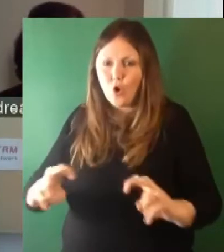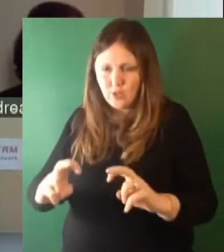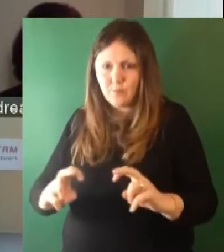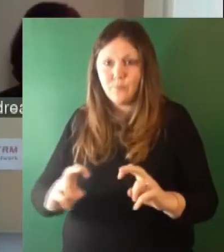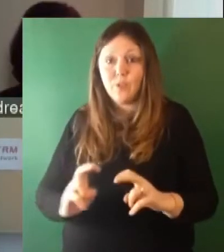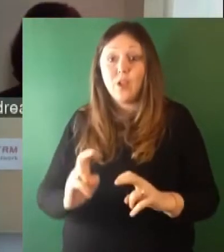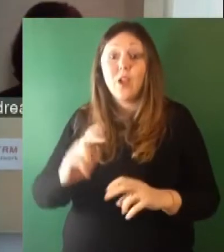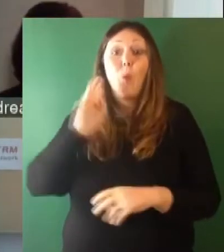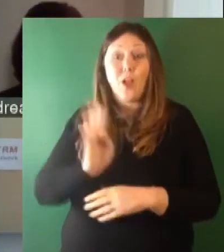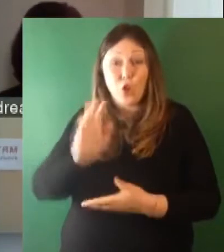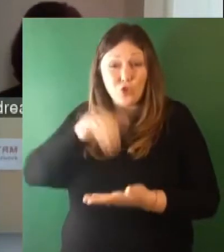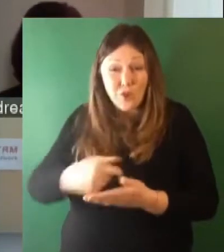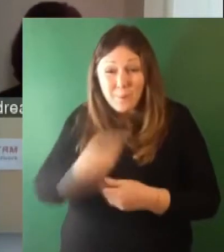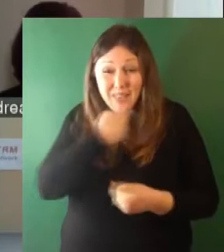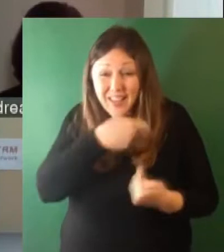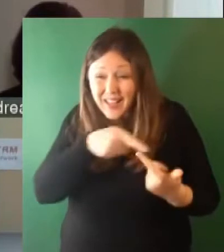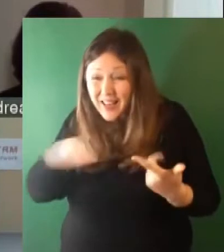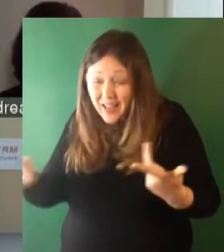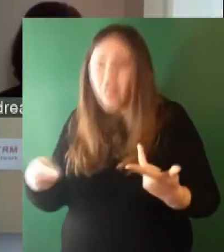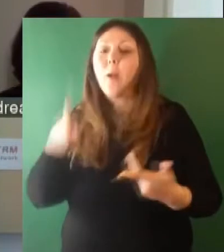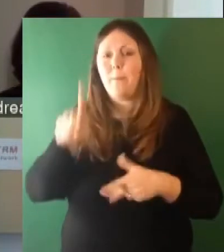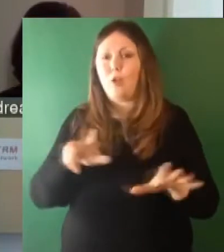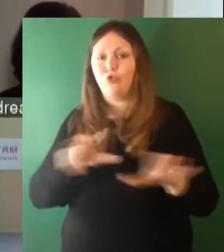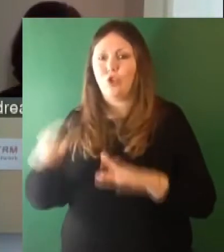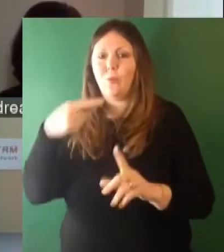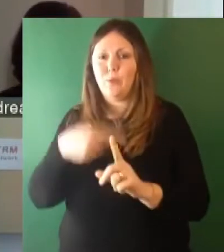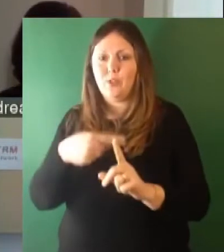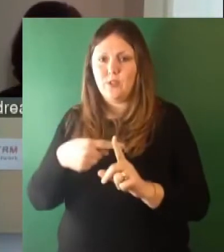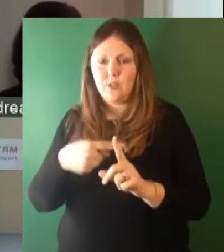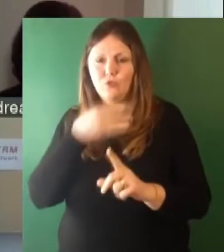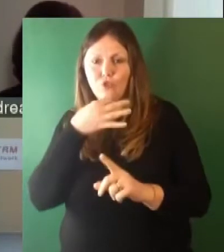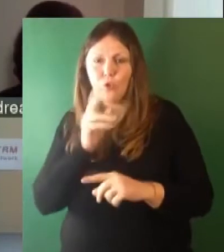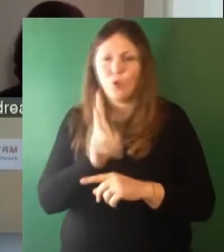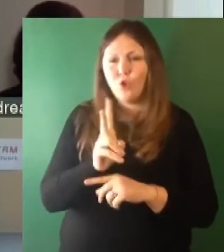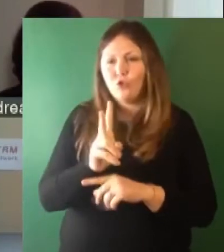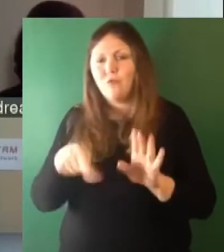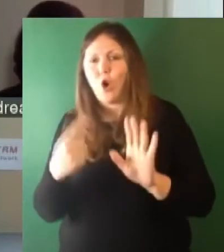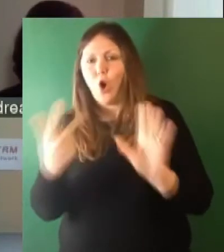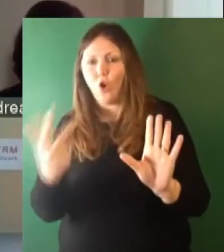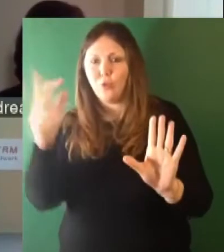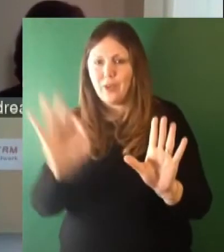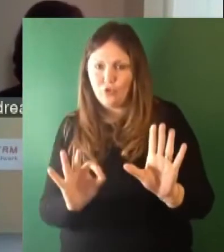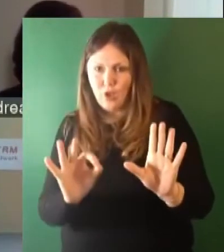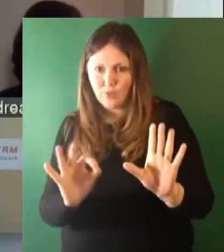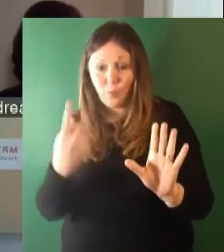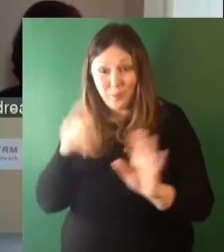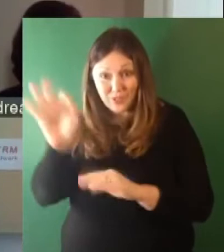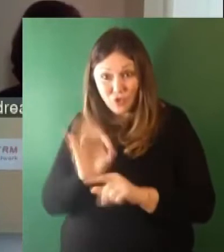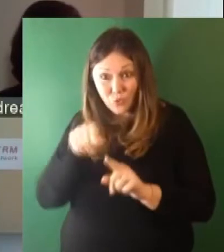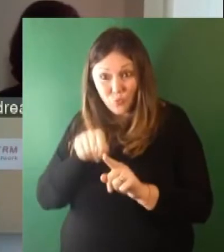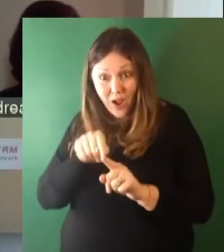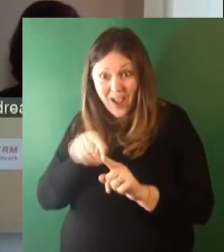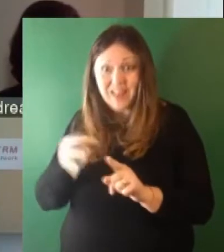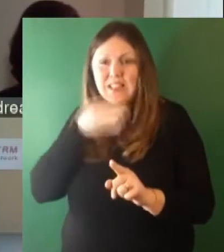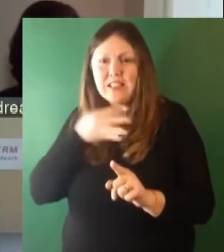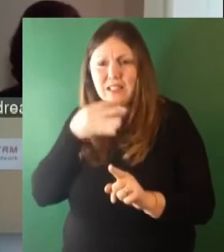sono risultati positivi con il 12,8%. Questa percentuale, cioè che significa che